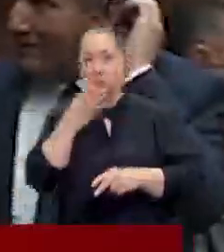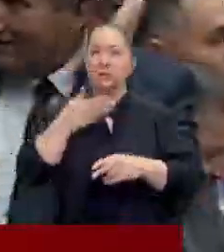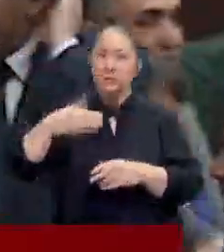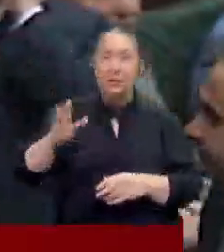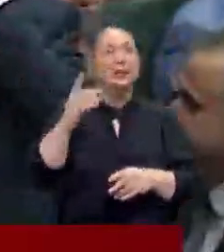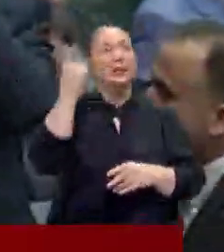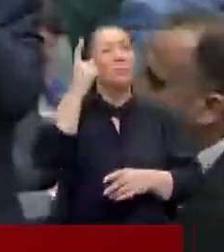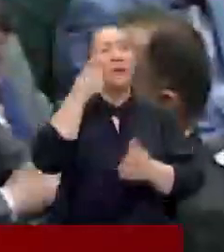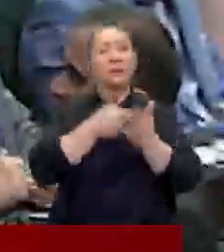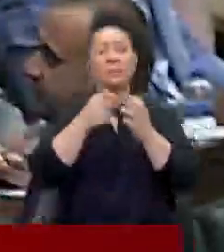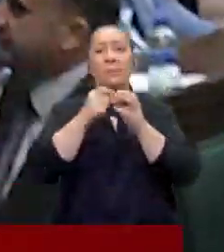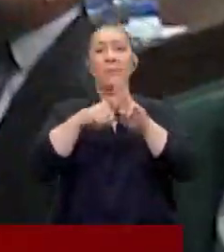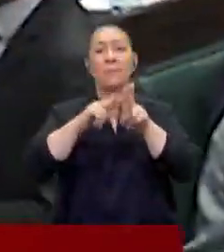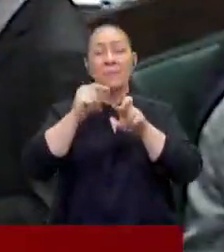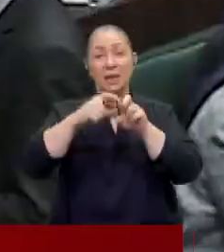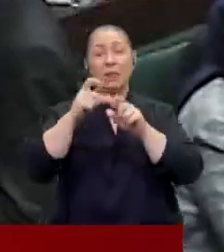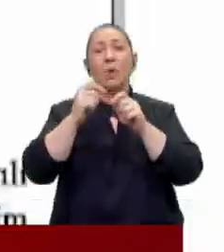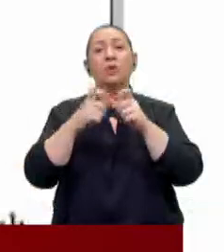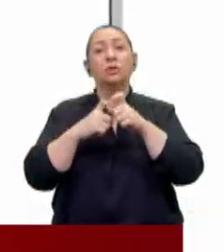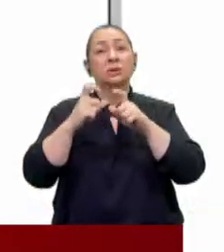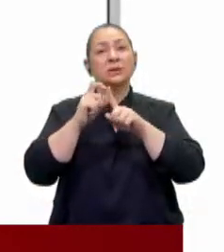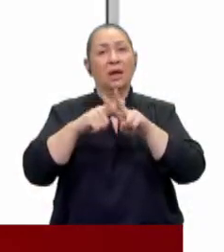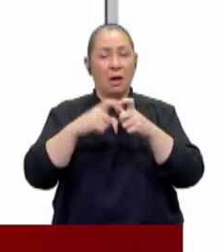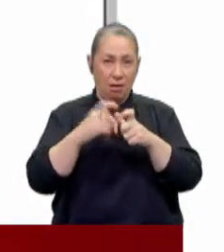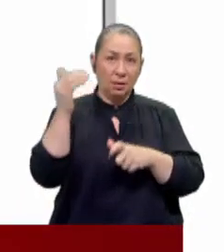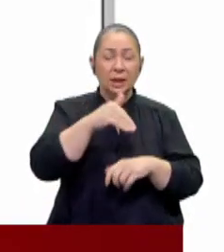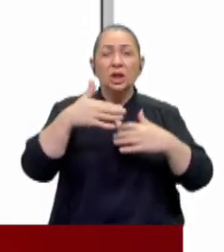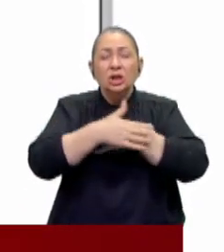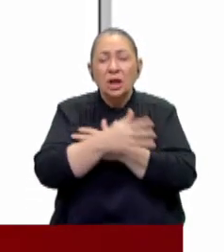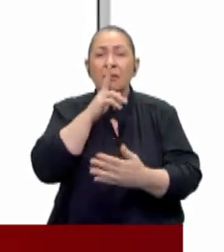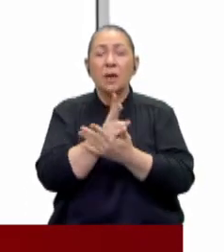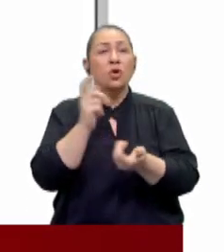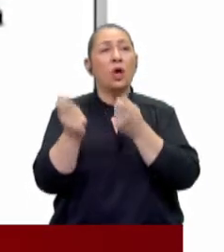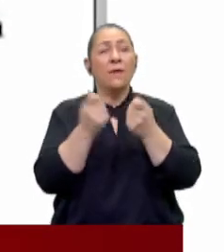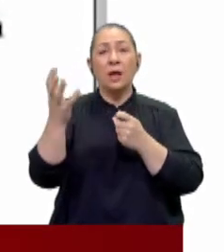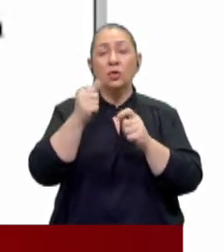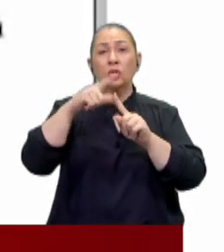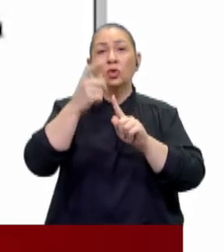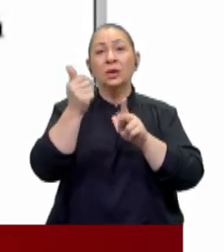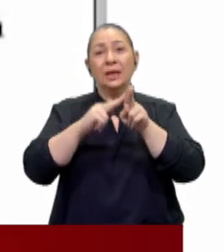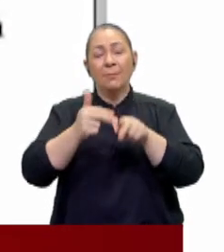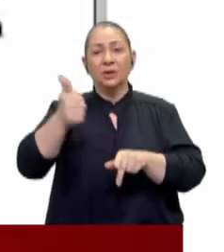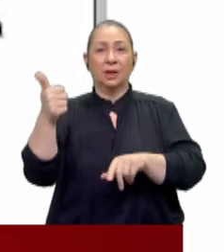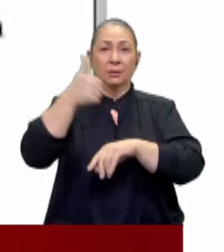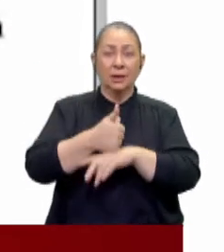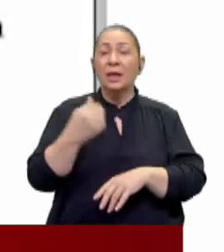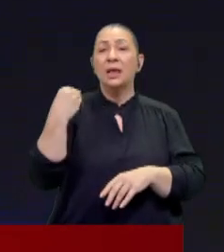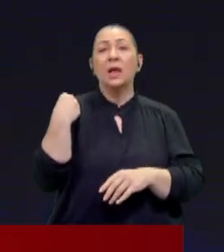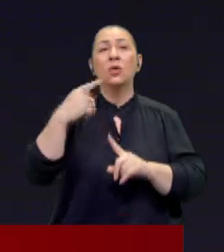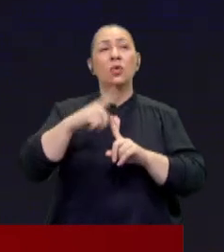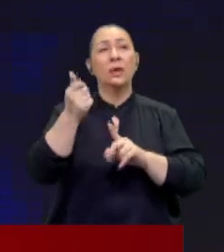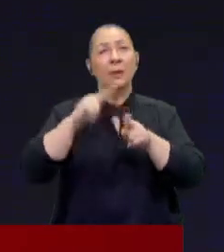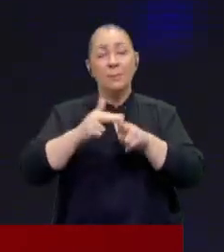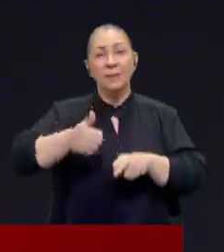Bekir Bozdağ geldi. Gece yarısı kararnamesiyle görevden alınanlar listesine ise bir TÜİK başkanı daha eklendi. Yeni TÜİK